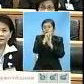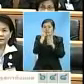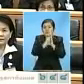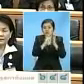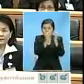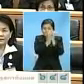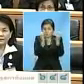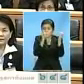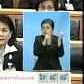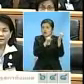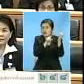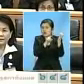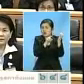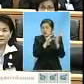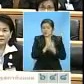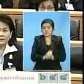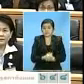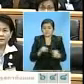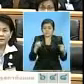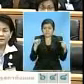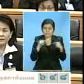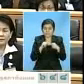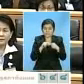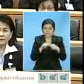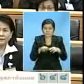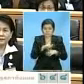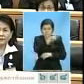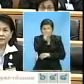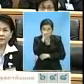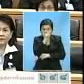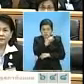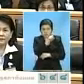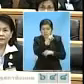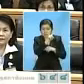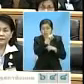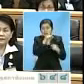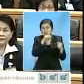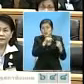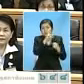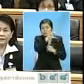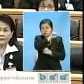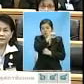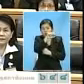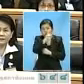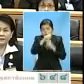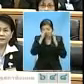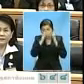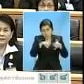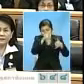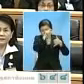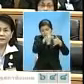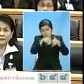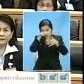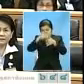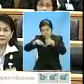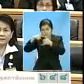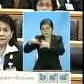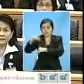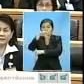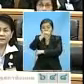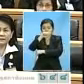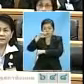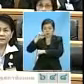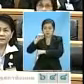างขึ้นมาด้วยความไม่ไว้ใจสมาชิกสภาผู้แทนราษฎรร่างขึ้นมาโดยคิดว่าคนที่เป็นสมาชิกสภาผู้แทนราษฎร